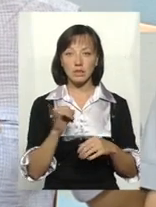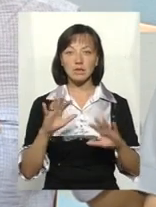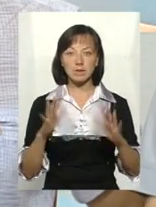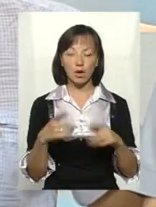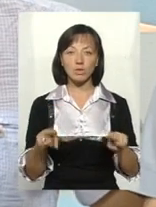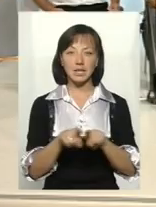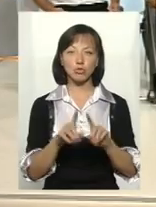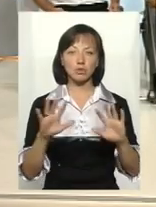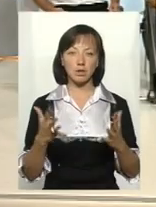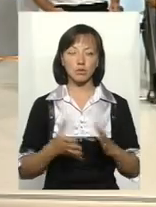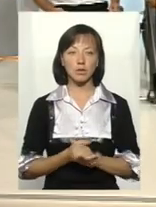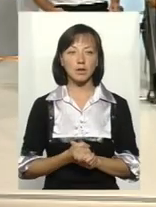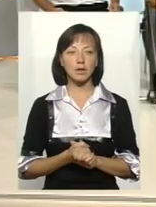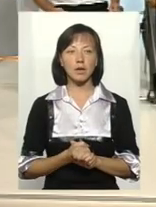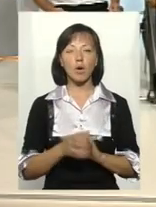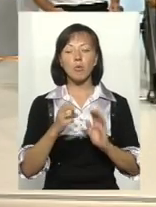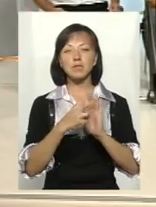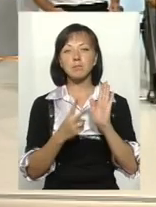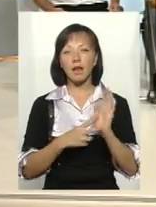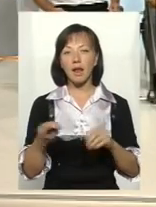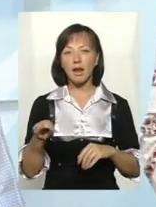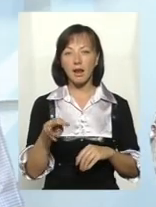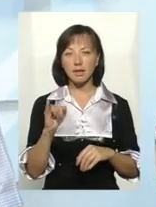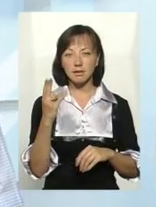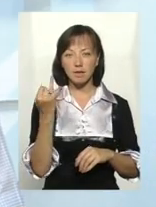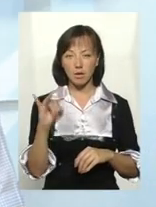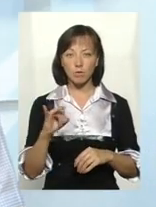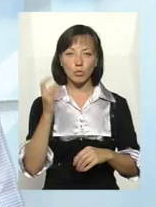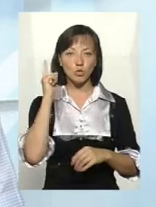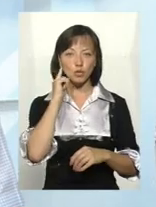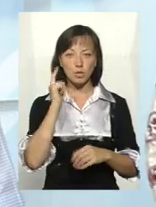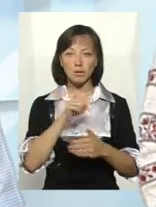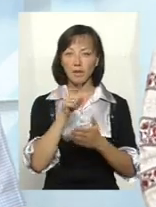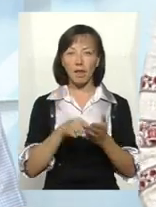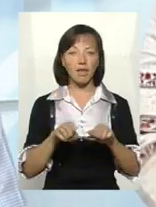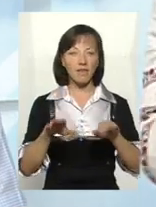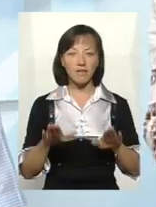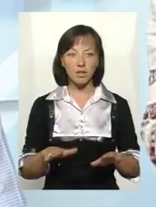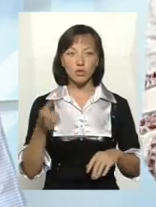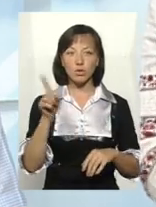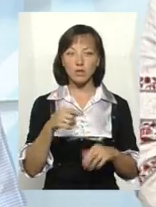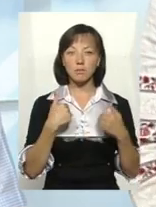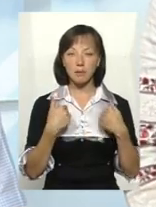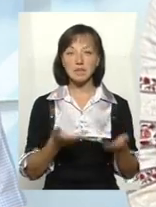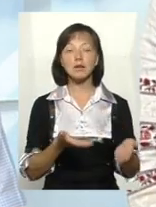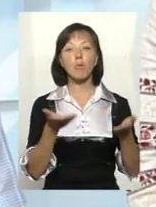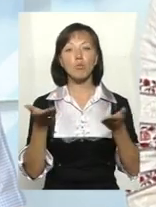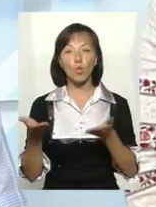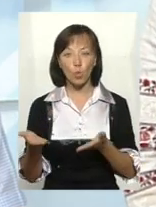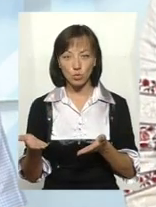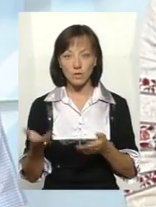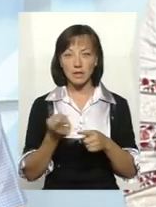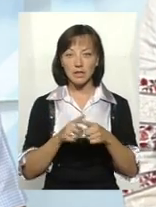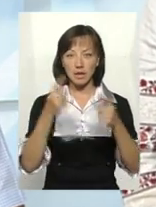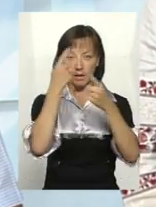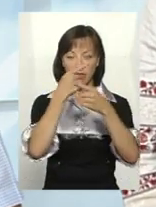те, що сталося. Ну, власне, по 17-му ліцею, ми, як почули, досі питання не вирішене. До речі, ми запрошували на цей